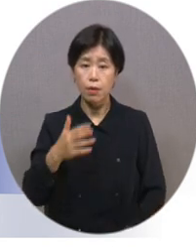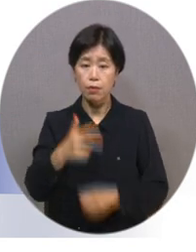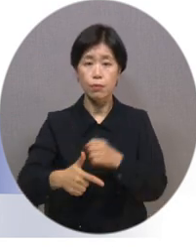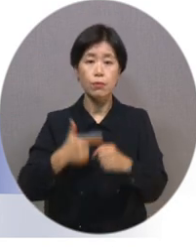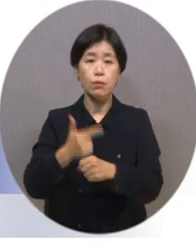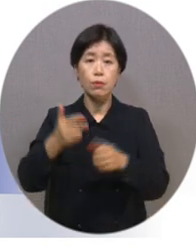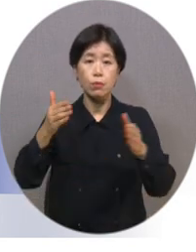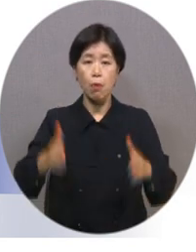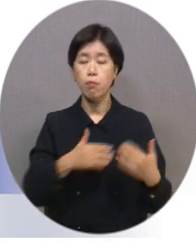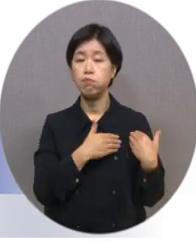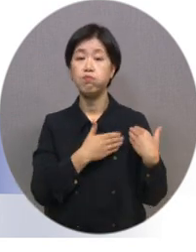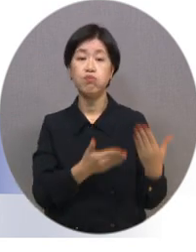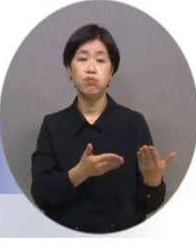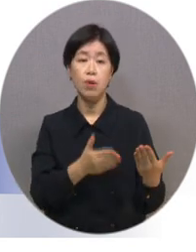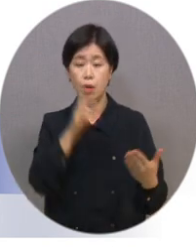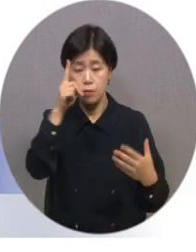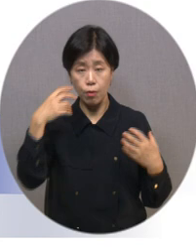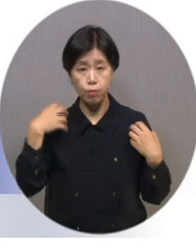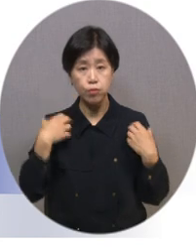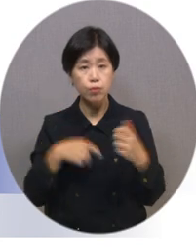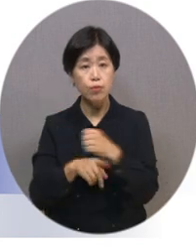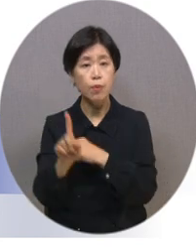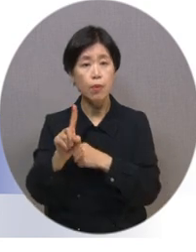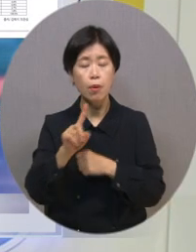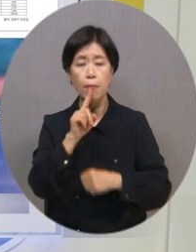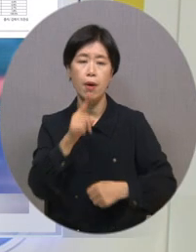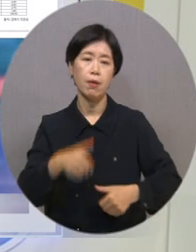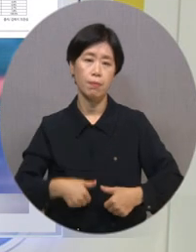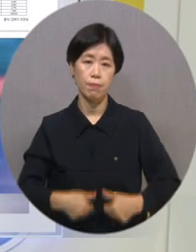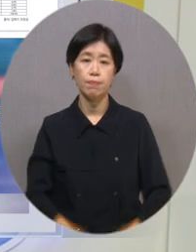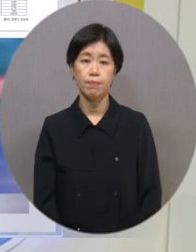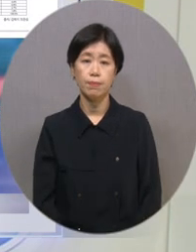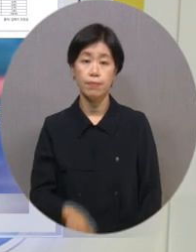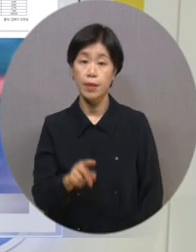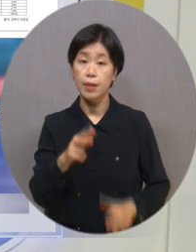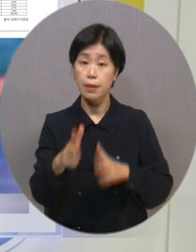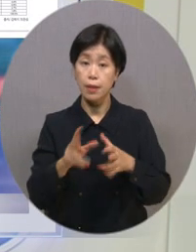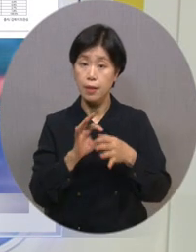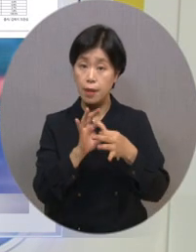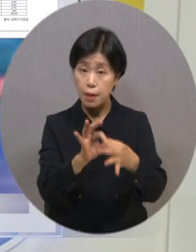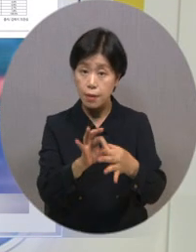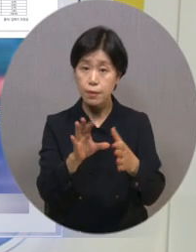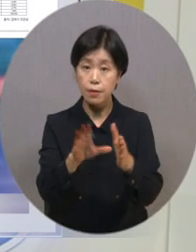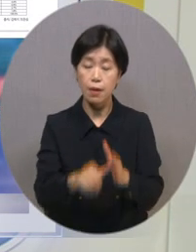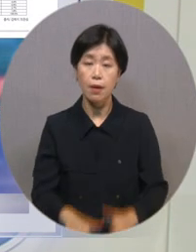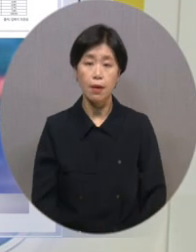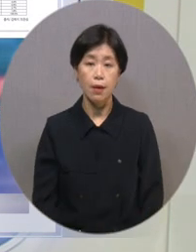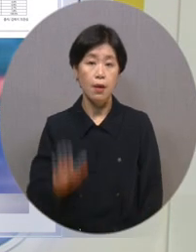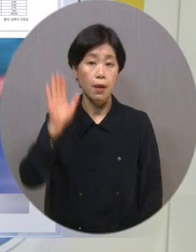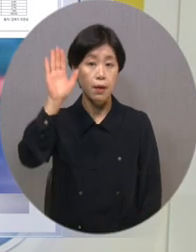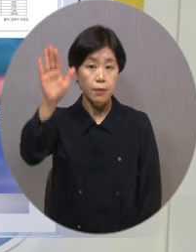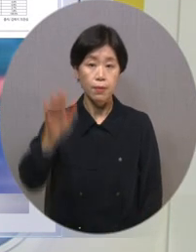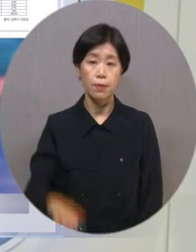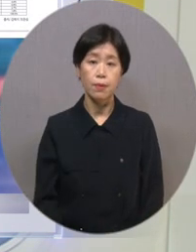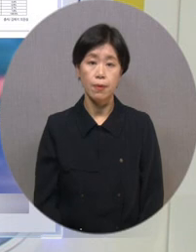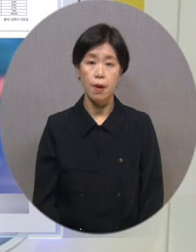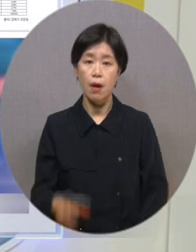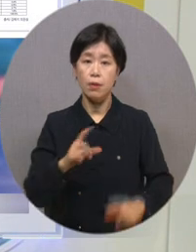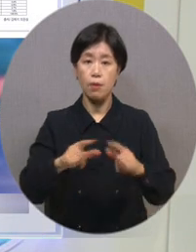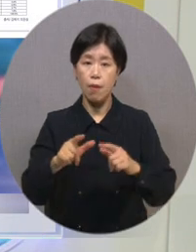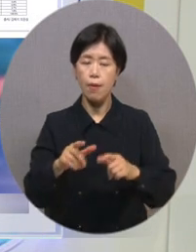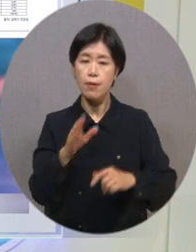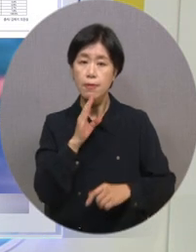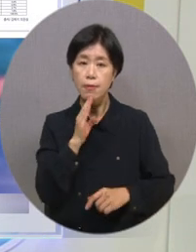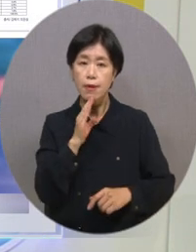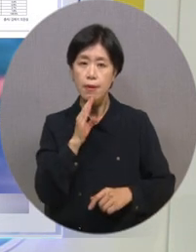정부는 방치했는지 대한 이유를 따져볼 필요가 있고이 본 사업을 계속해서 이어나갈 경우 향후 중장기 실제